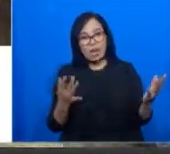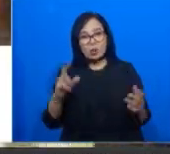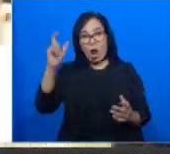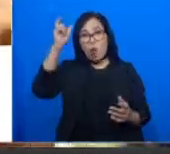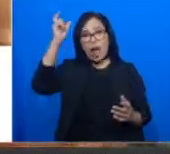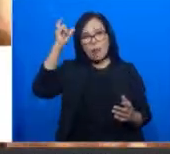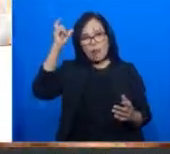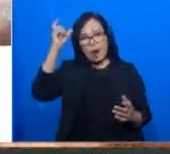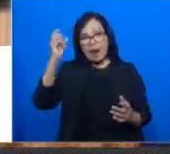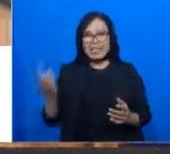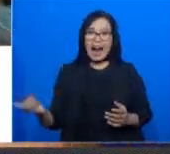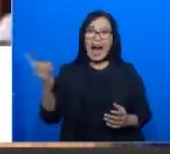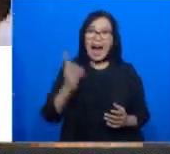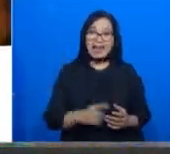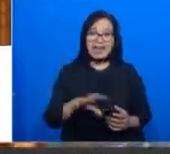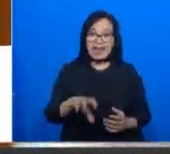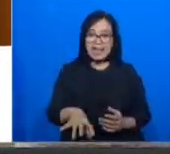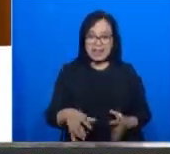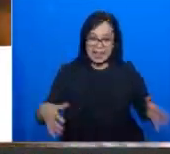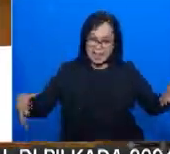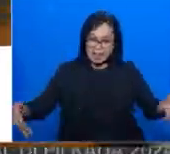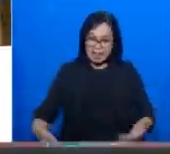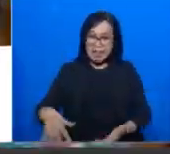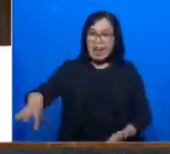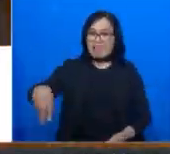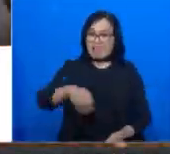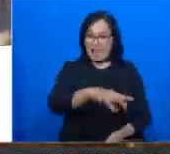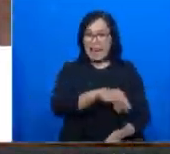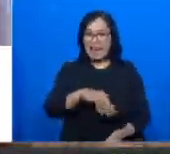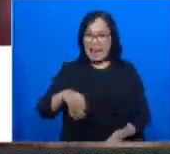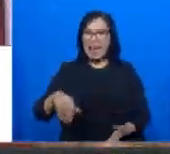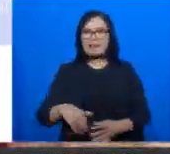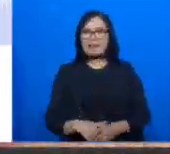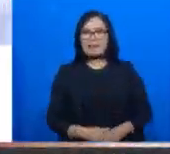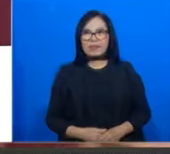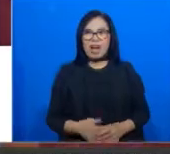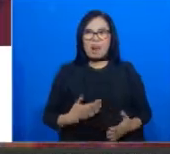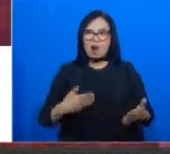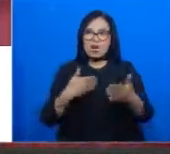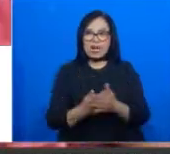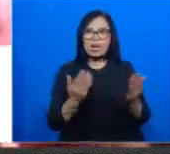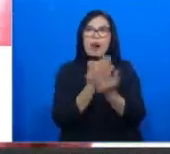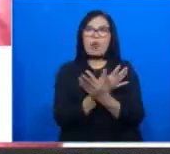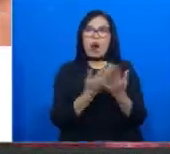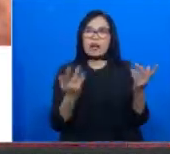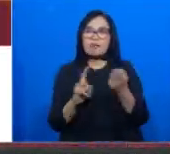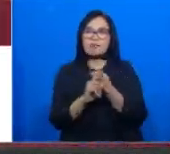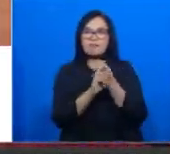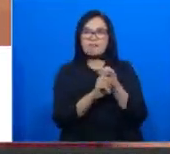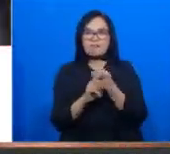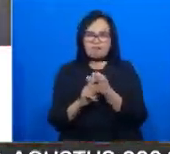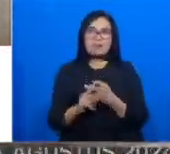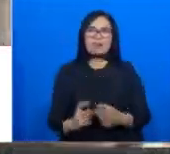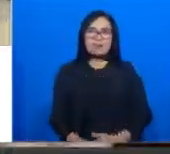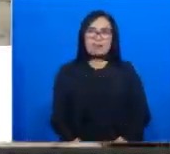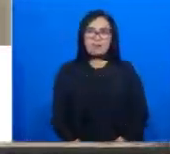hadir dalam acara Walimatul Kubro Al-Imam Al-Arif Billah Al-Qutub Al-Habib Hasan bin Muhammad Al-Haddad.